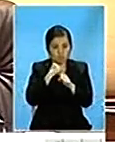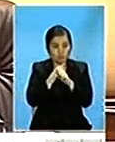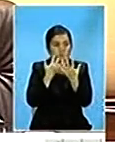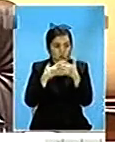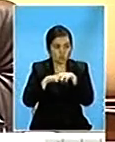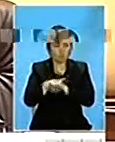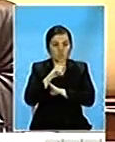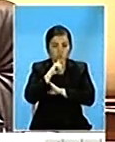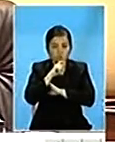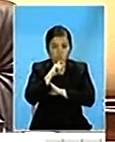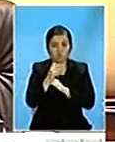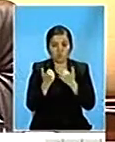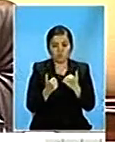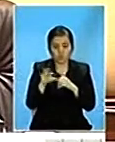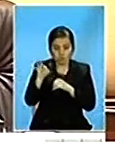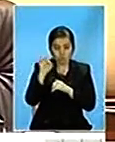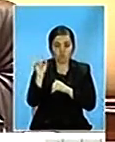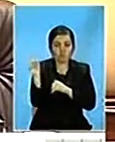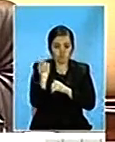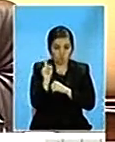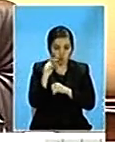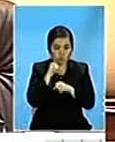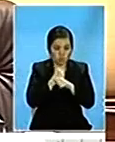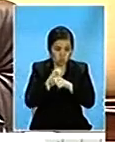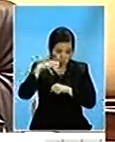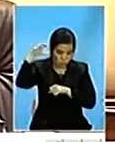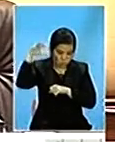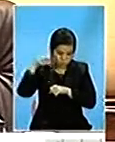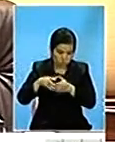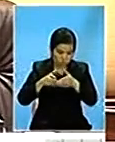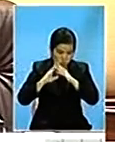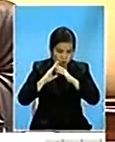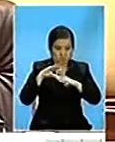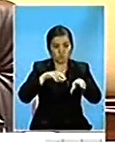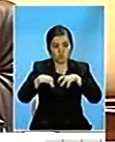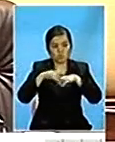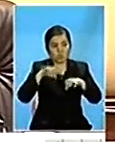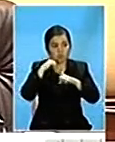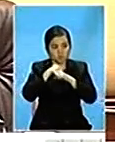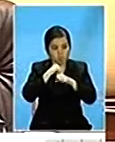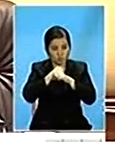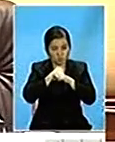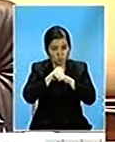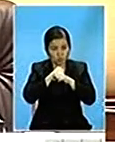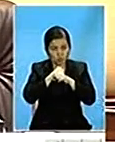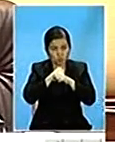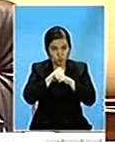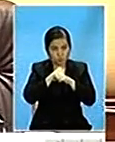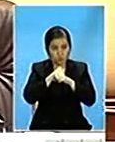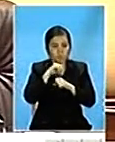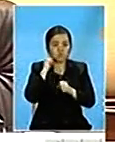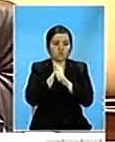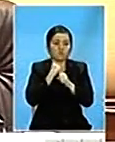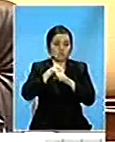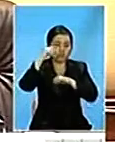าเราจะเลือกที่ตั้งตรงไหนอย่างไรในการที่จะดำเนินการก่อสร้าง